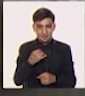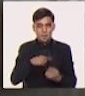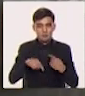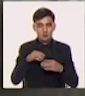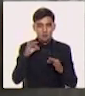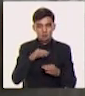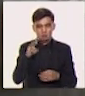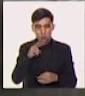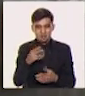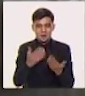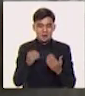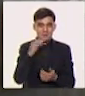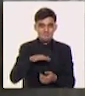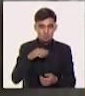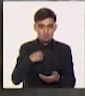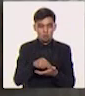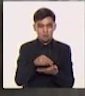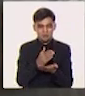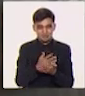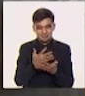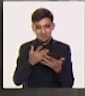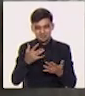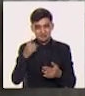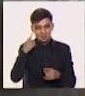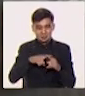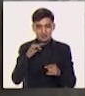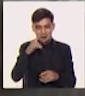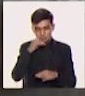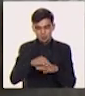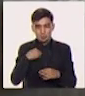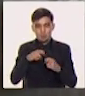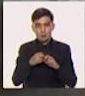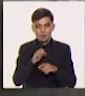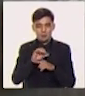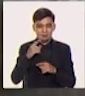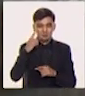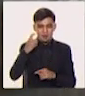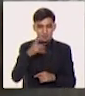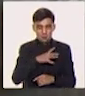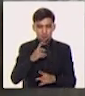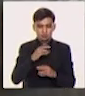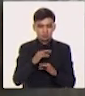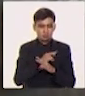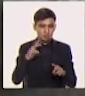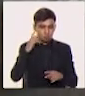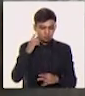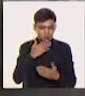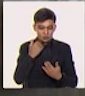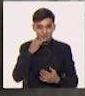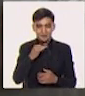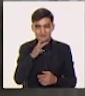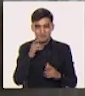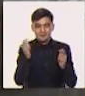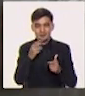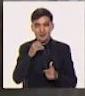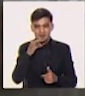шикізатты доллар не еуромен сатып аламыз. Үкіметке бұл мәселені бірнеше рет айтсақ та бізді естір құлақ жоқ. Карантиннің салдарынан